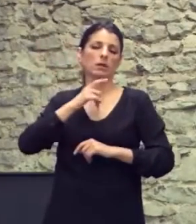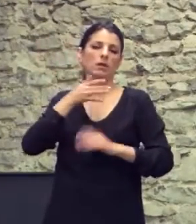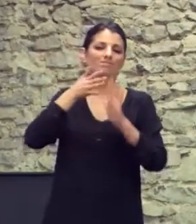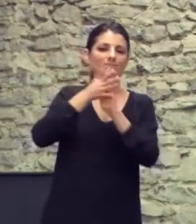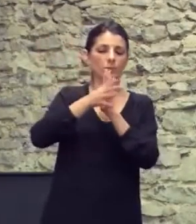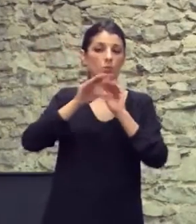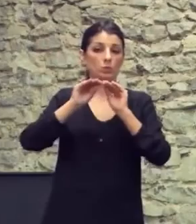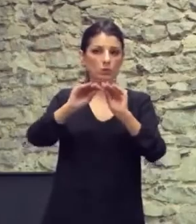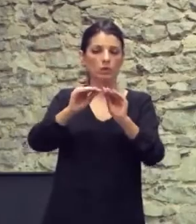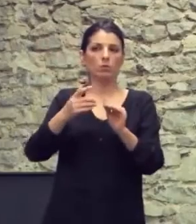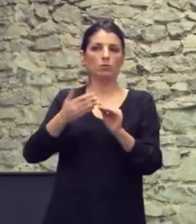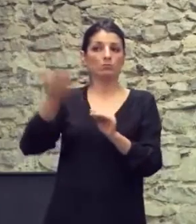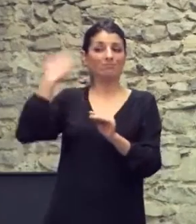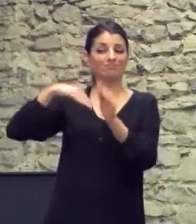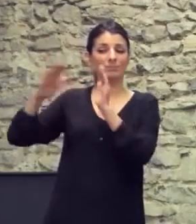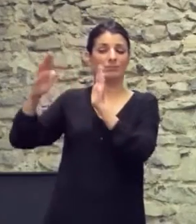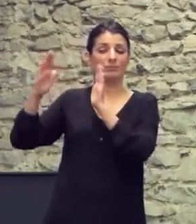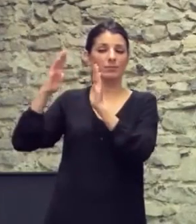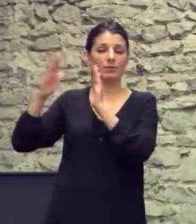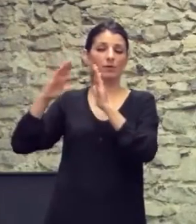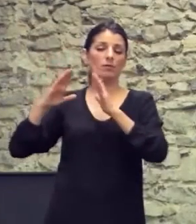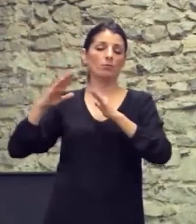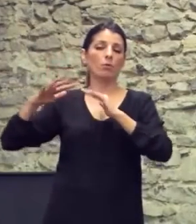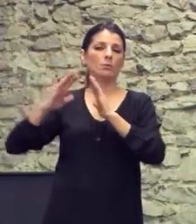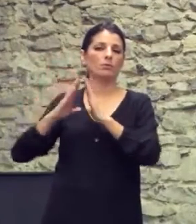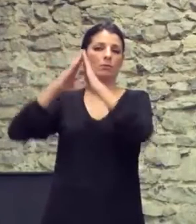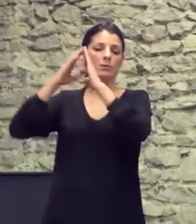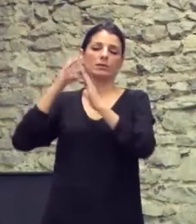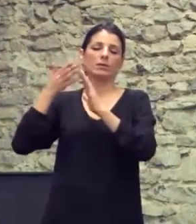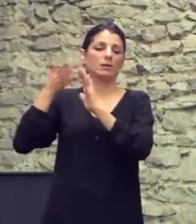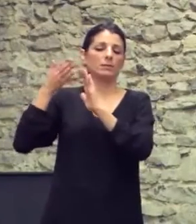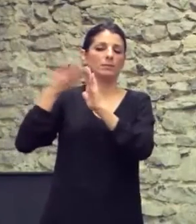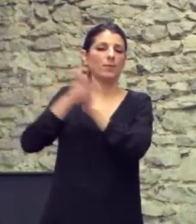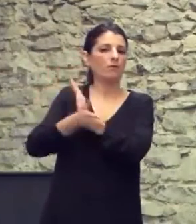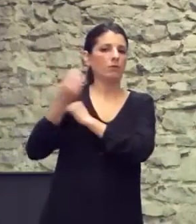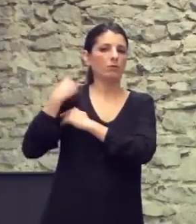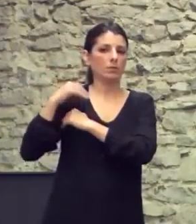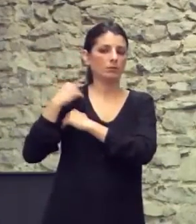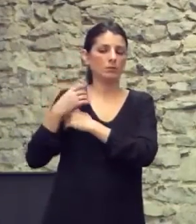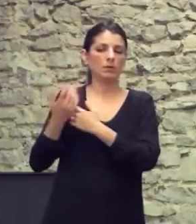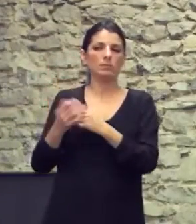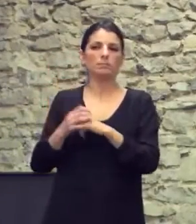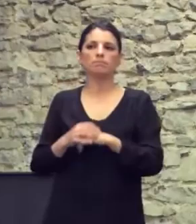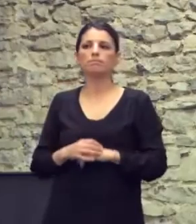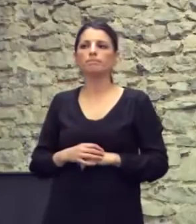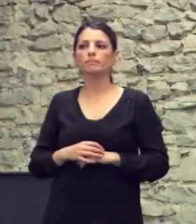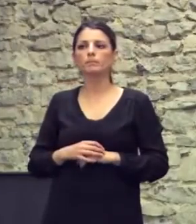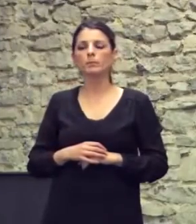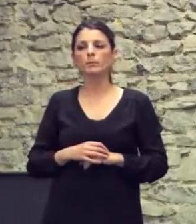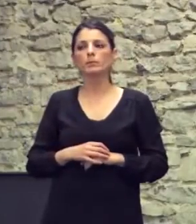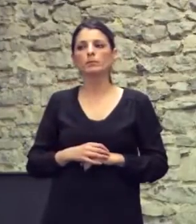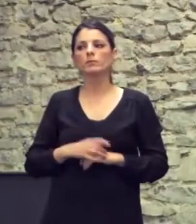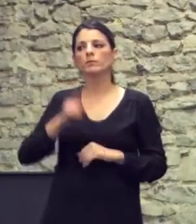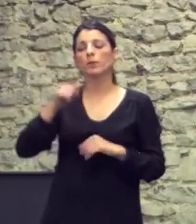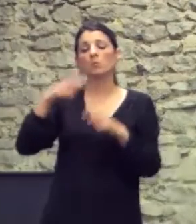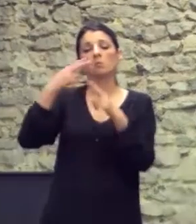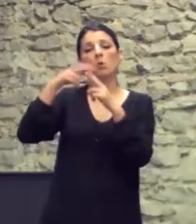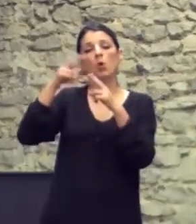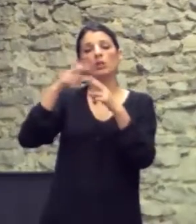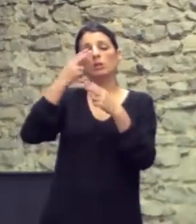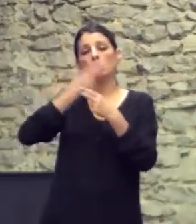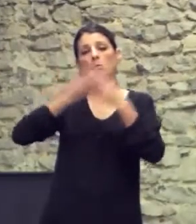garaian mugimendu feministatik proposatu zen definizio hori, eta bueno, inkluso politika publiko